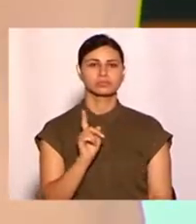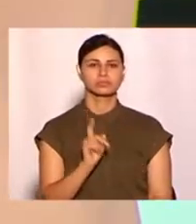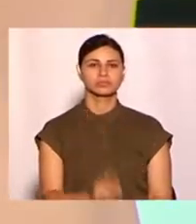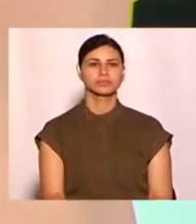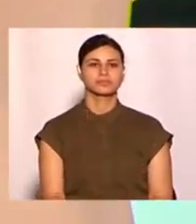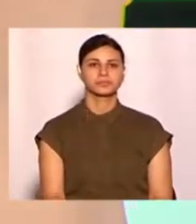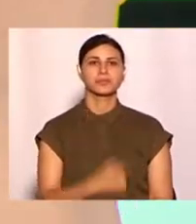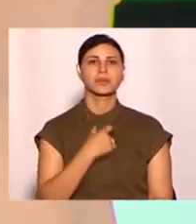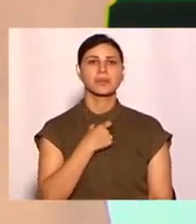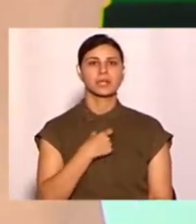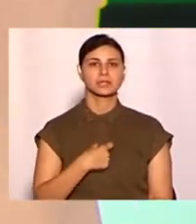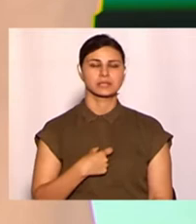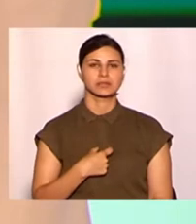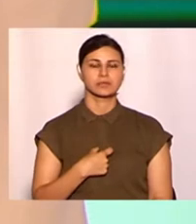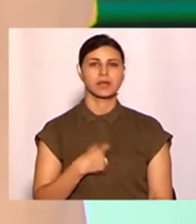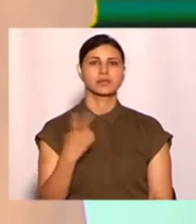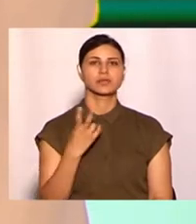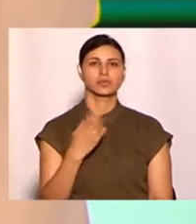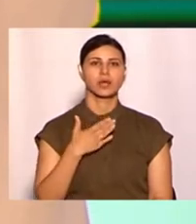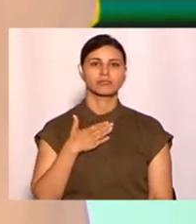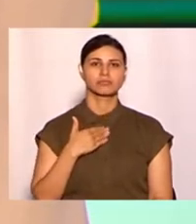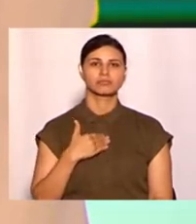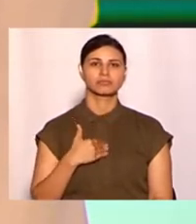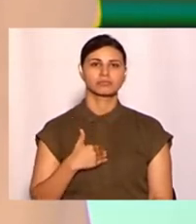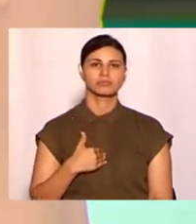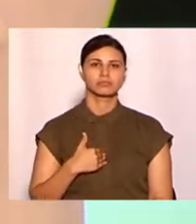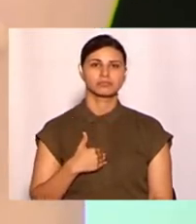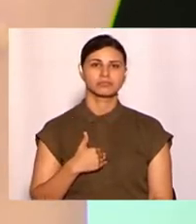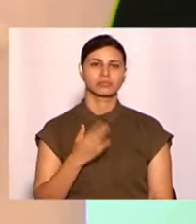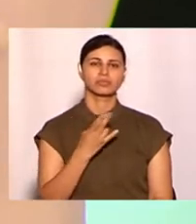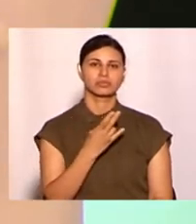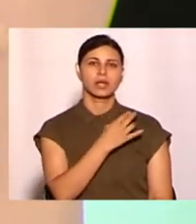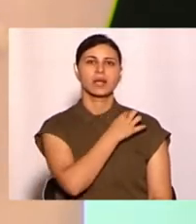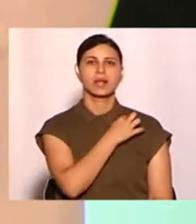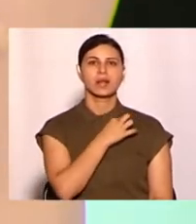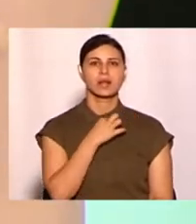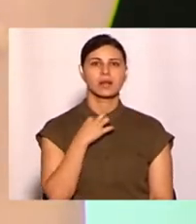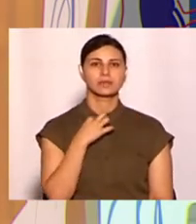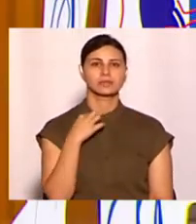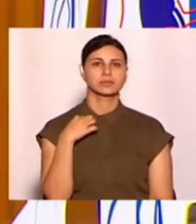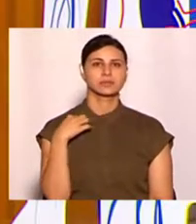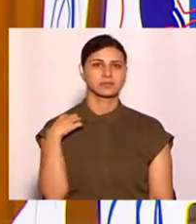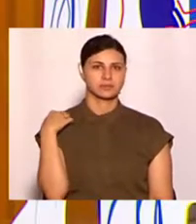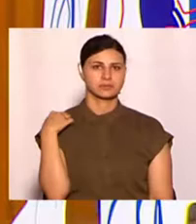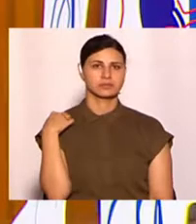არის მკერდის ძვალი, უნდა მოისინჯოს მკერდის ძვალი, ლავიწის ხაზამდე უნდა ავიდეთ.